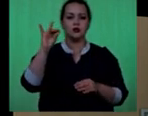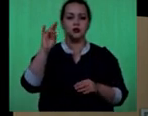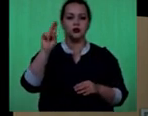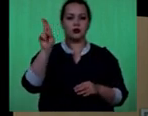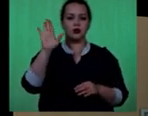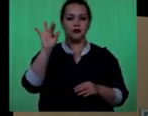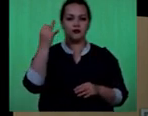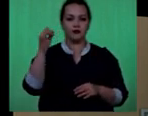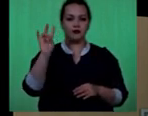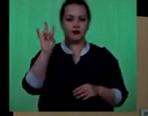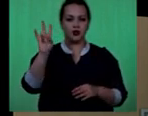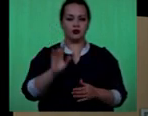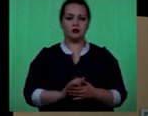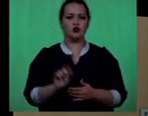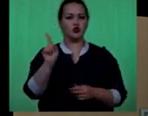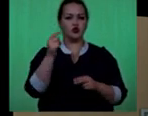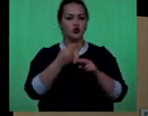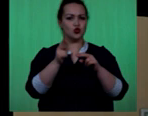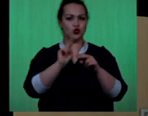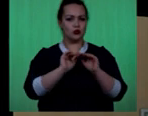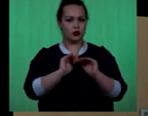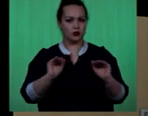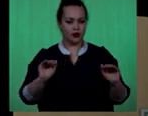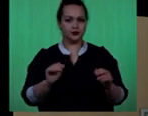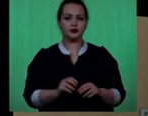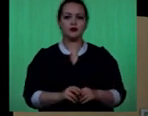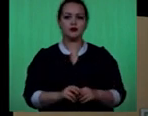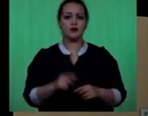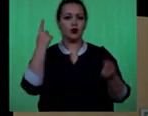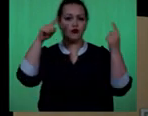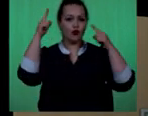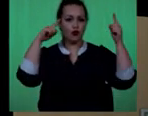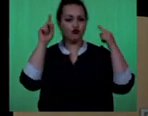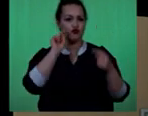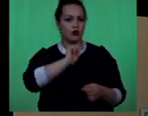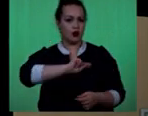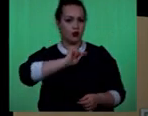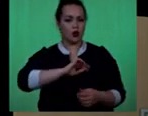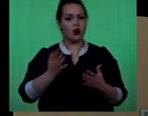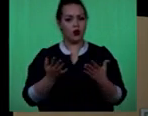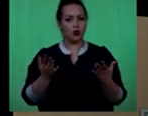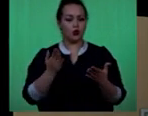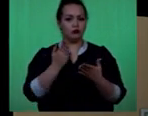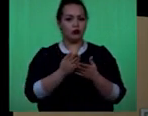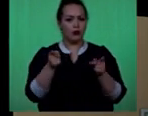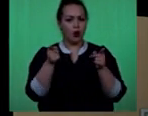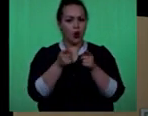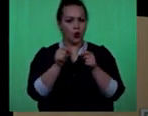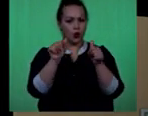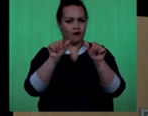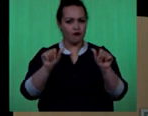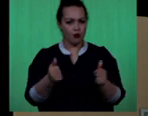синквейн sing when ребята это творческая работа которая имеет короткую форму